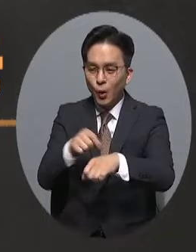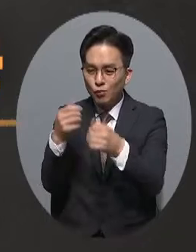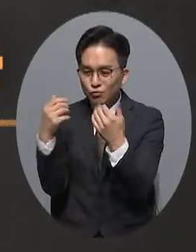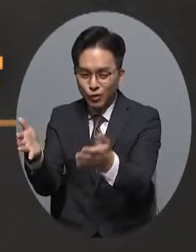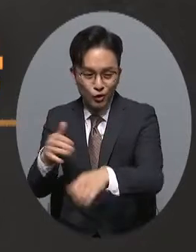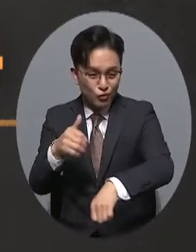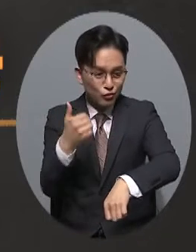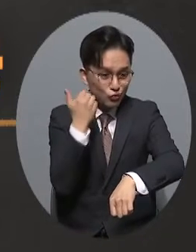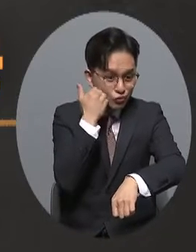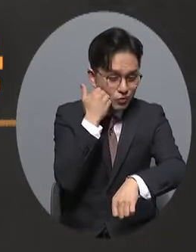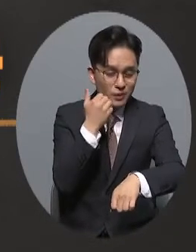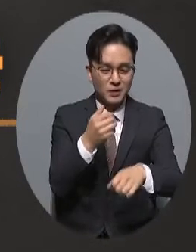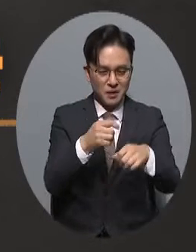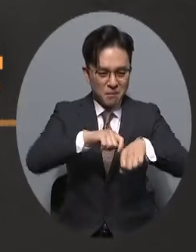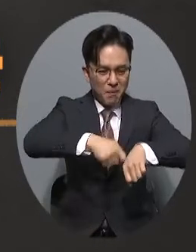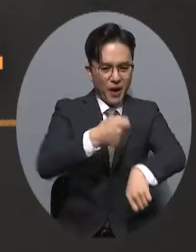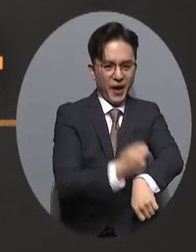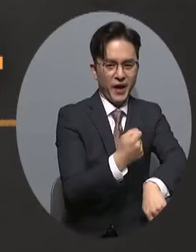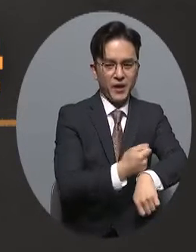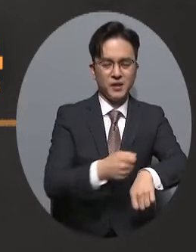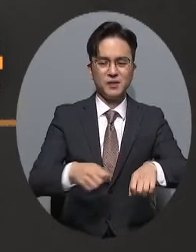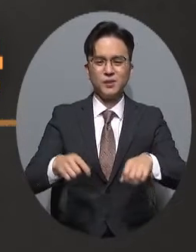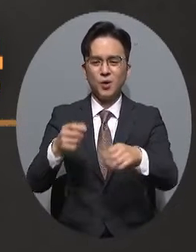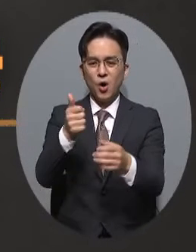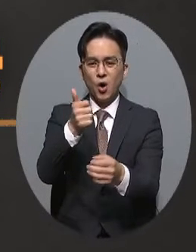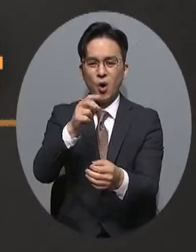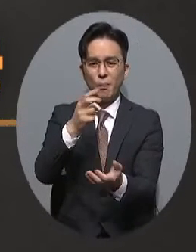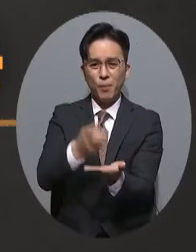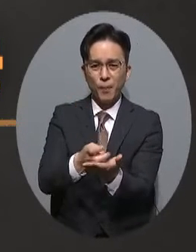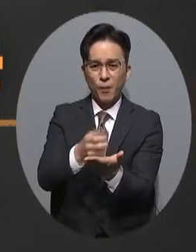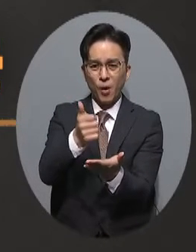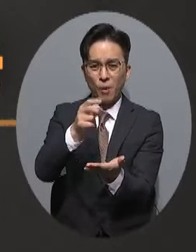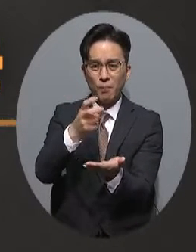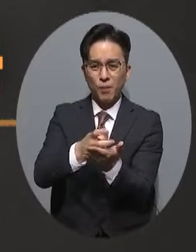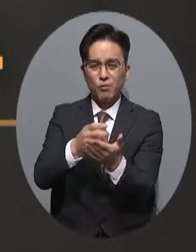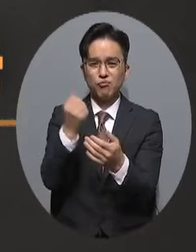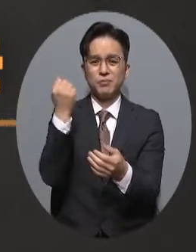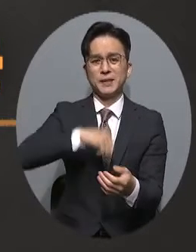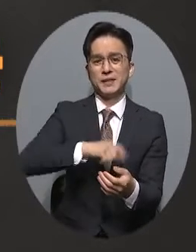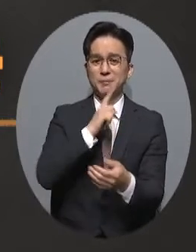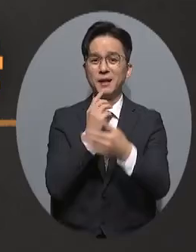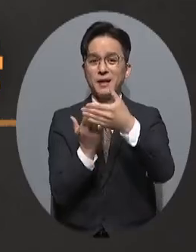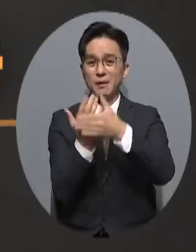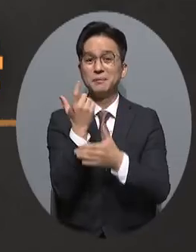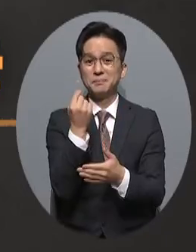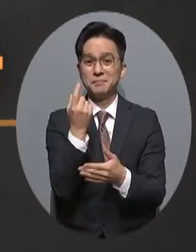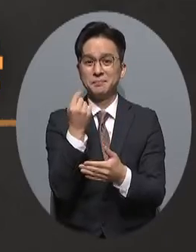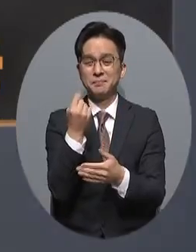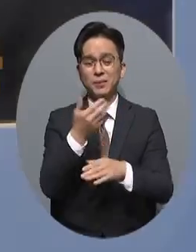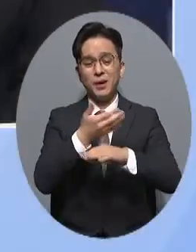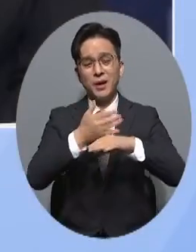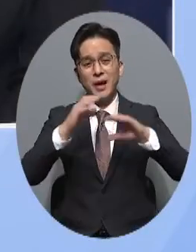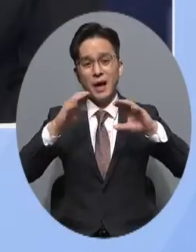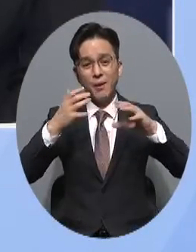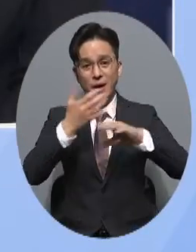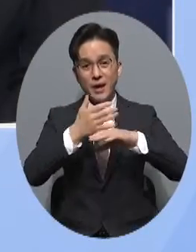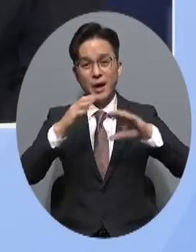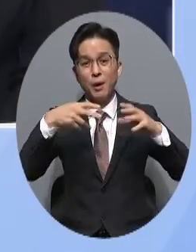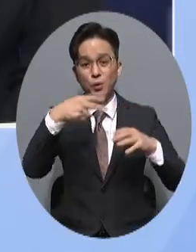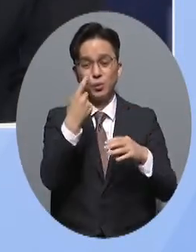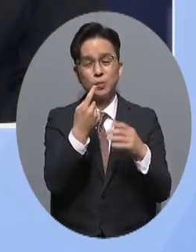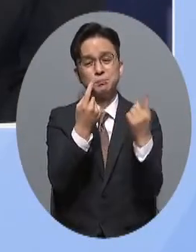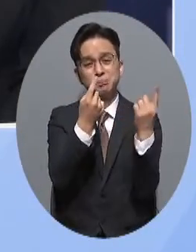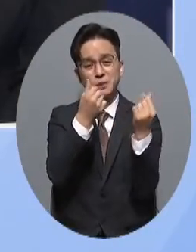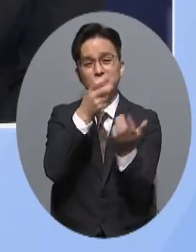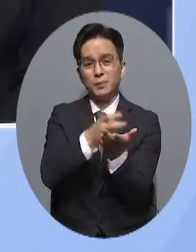노조의 행위에 대해서 손해배상 청구권을 제안하도록 했기 때문에 굉장히 포괄적으로 해서 그랬지 지금은 상당히 손해배상을 할 수 있는